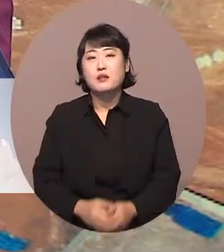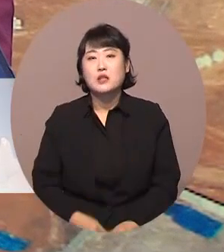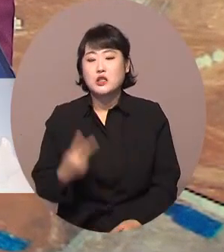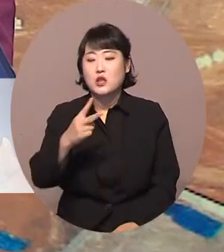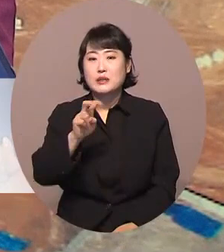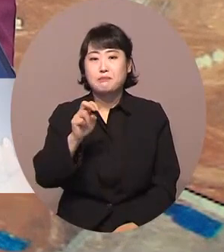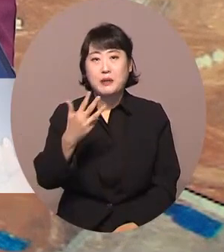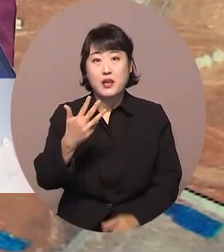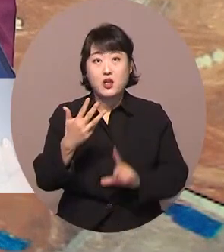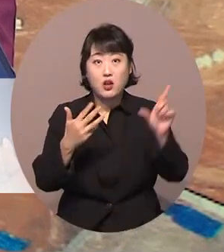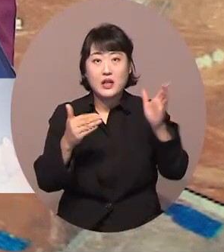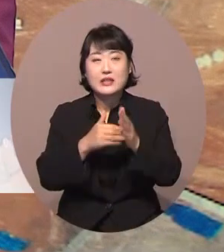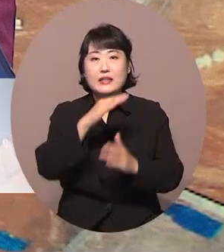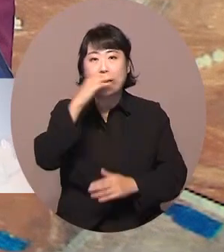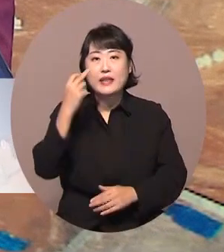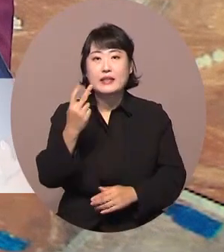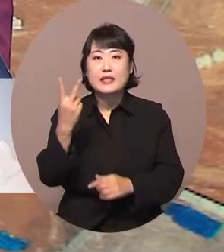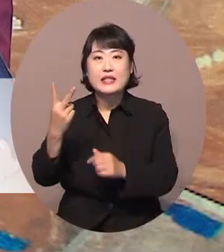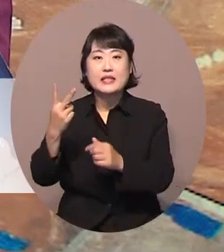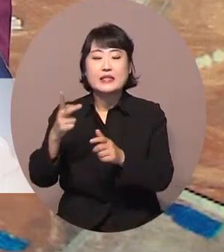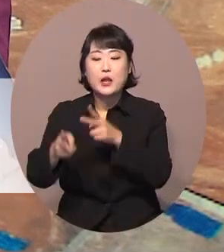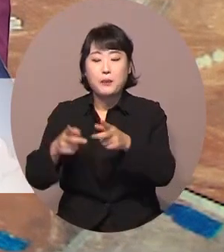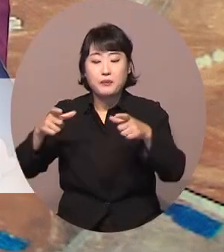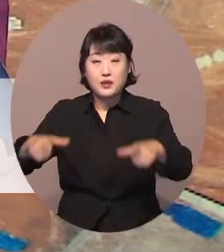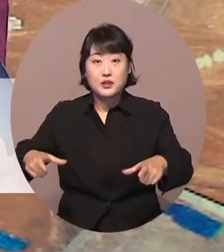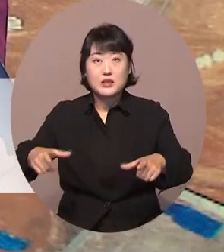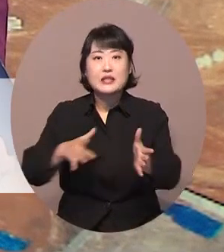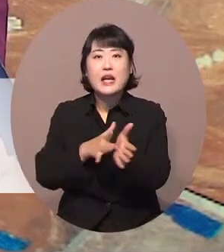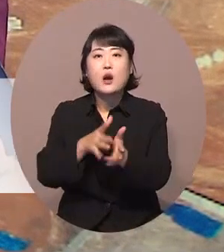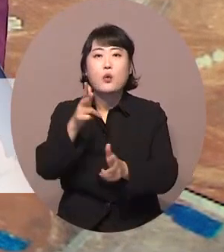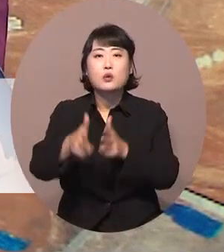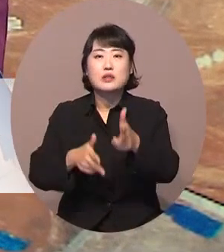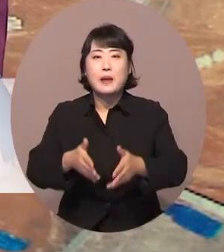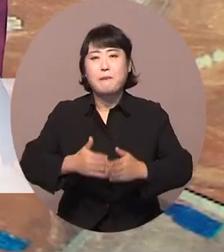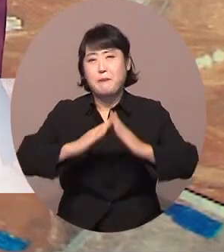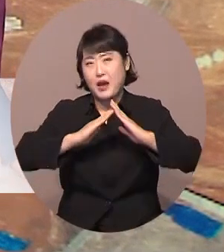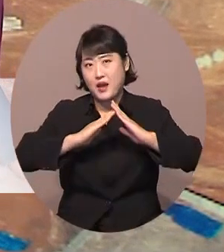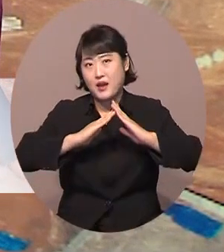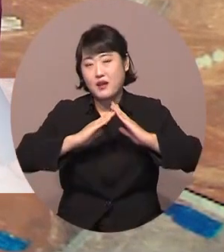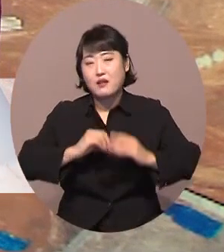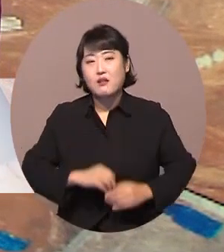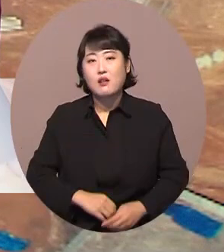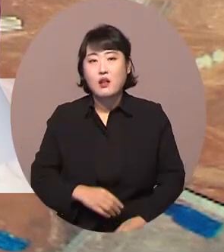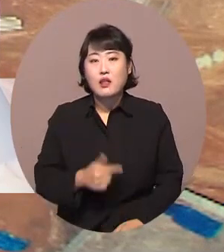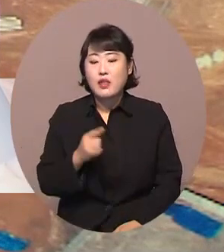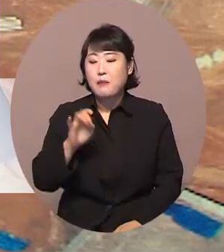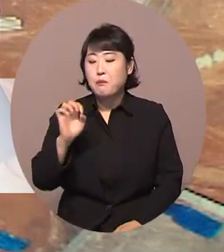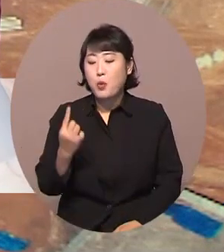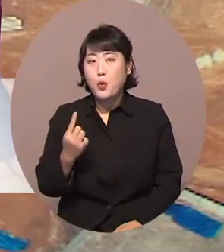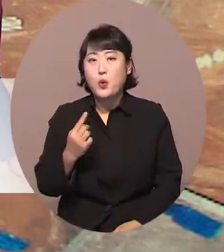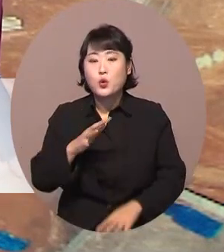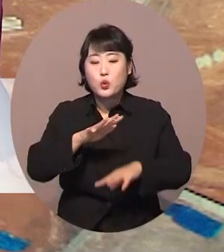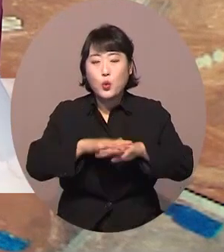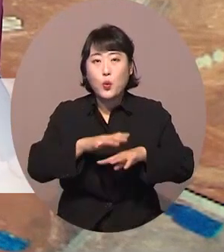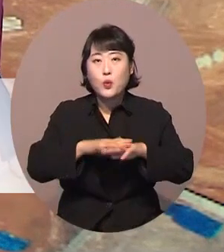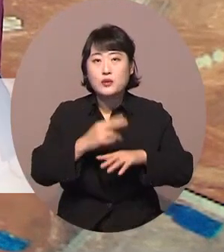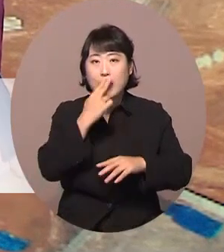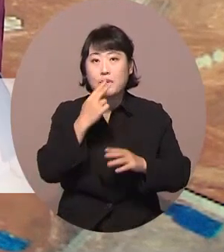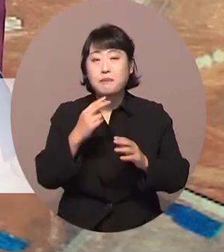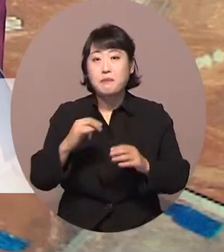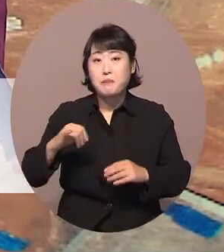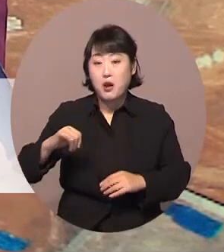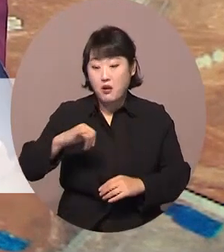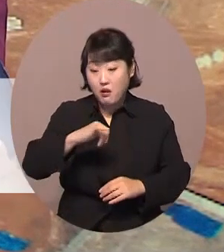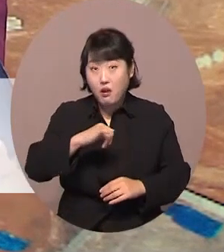예산 제 2일반 산단의 의약품 생산공장을 짓는 건데 내포 농생명 그린 바이오 집적